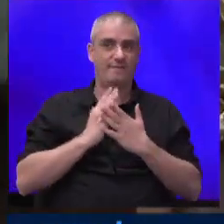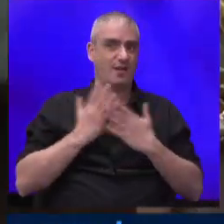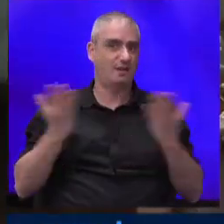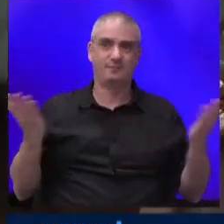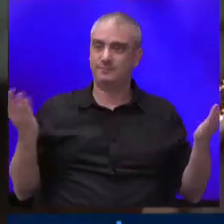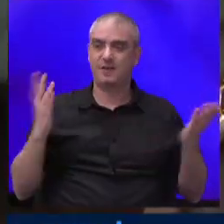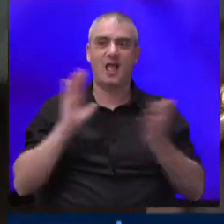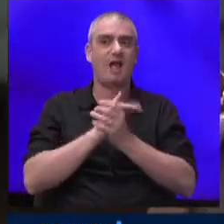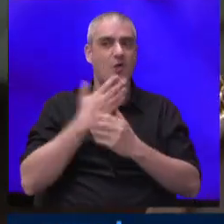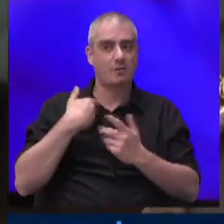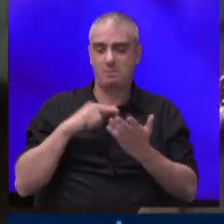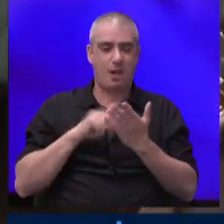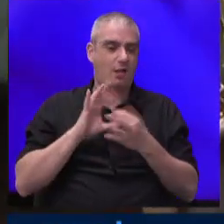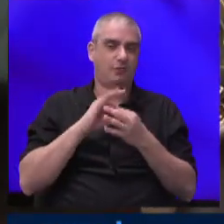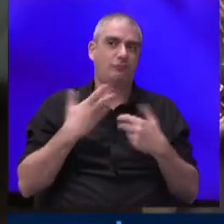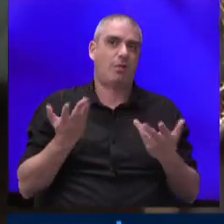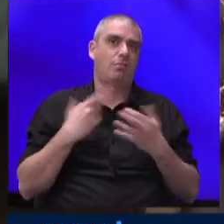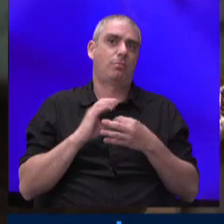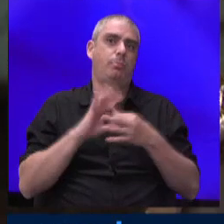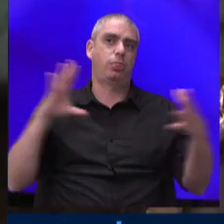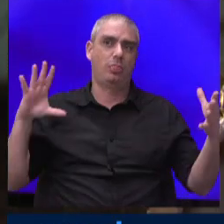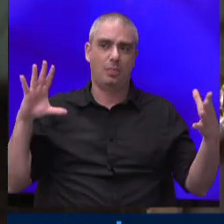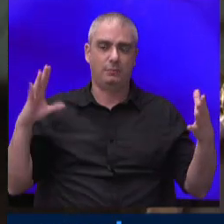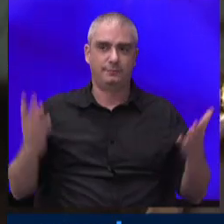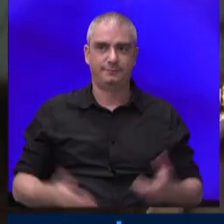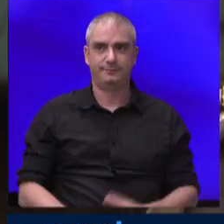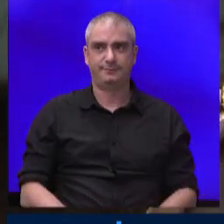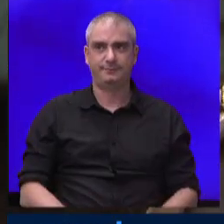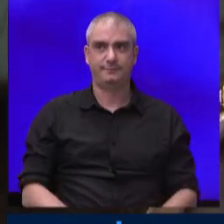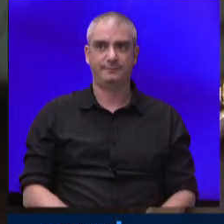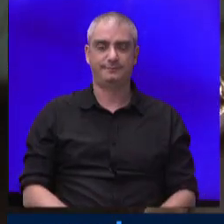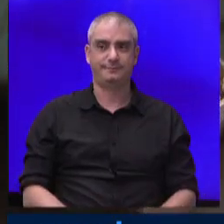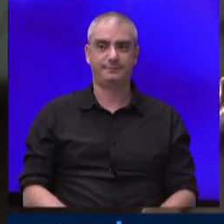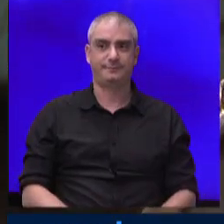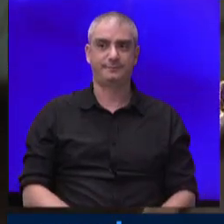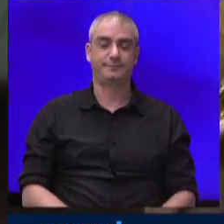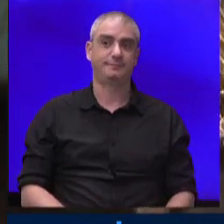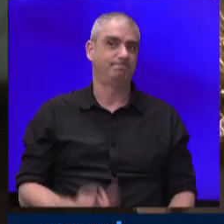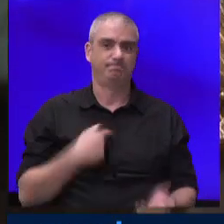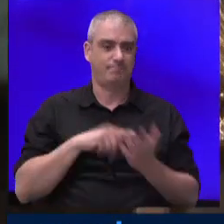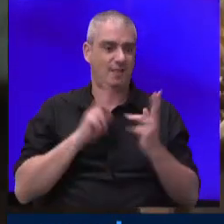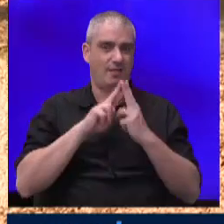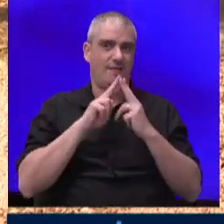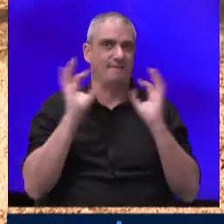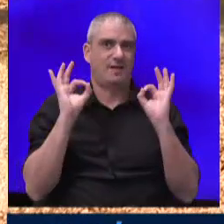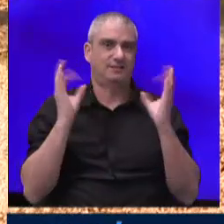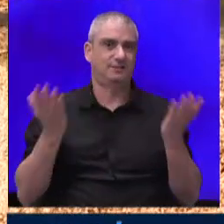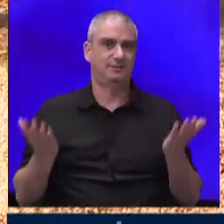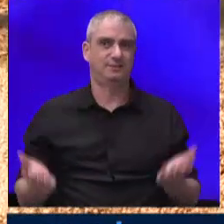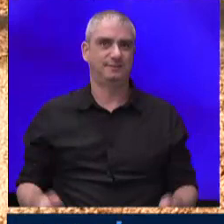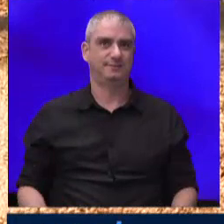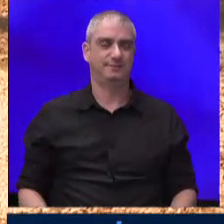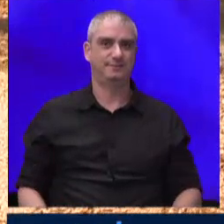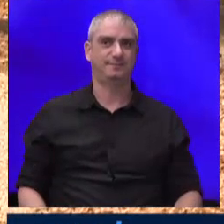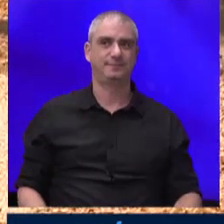חברות, בגלל שלא היינו כל כך בקשר, כי בעצם אנחנו לא רואות אחד את השנייה. ביג